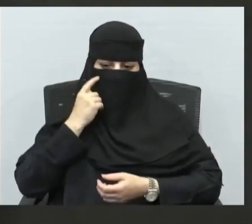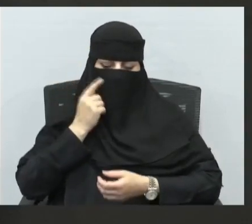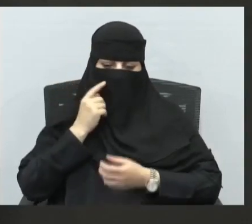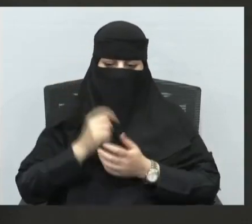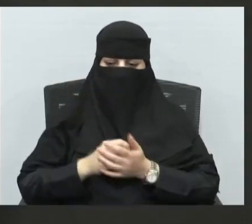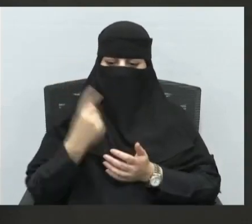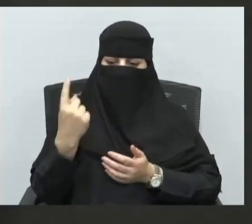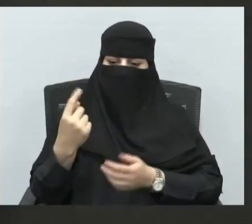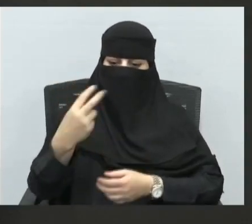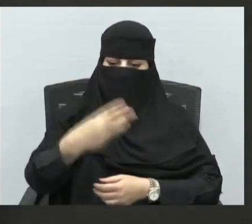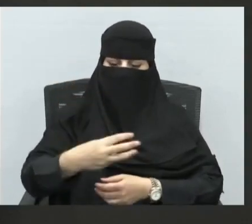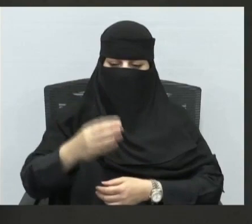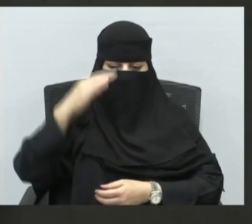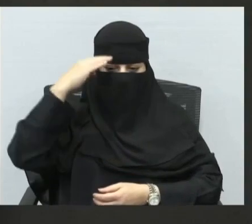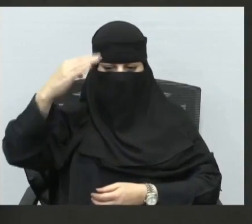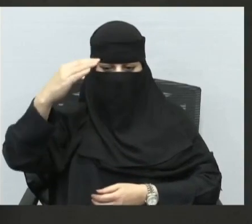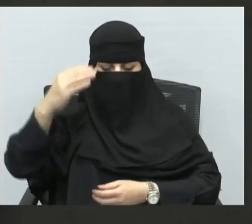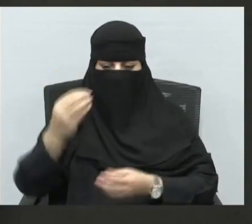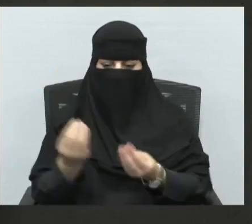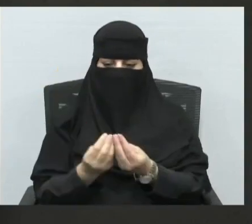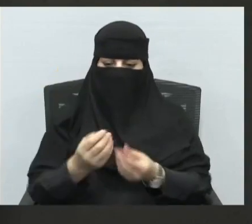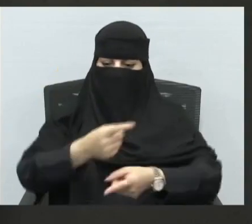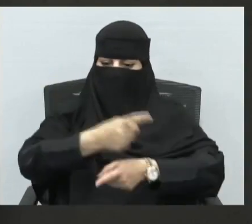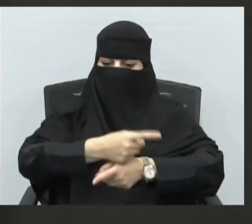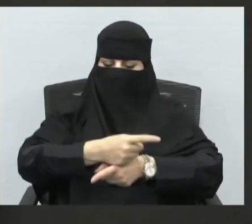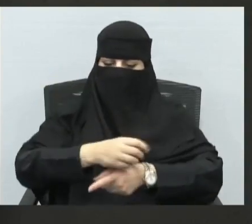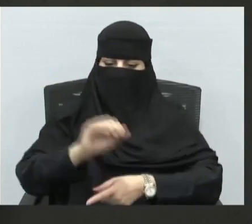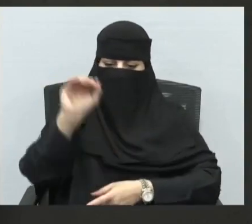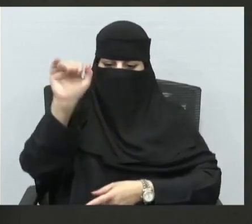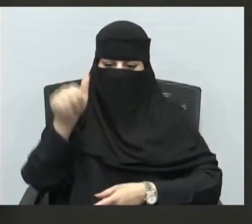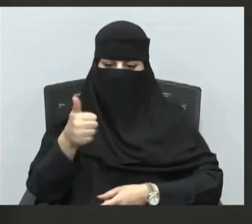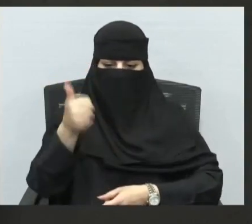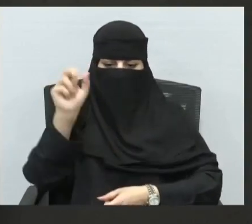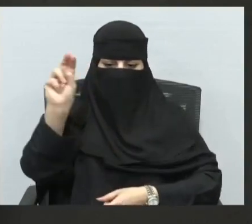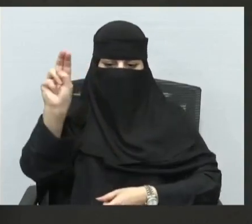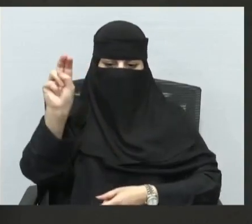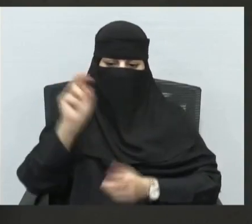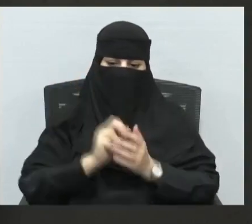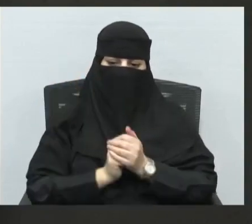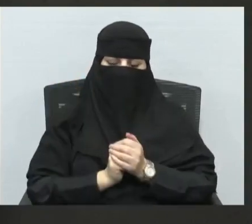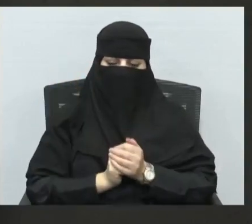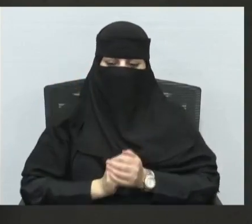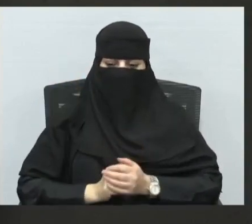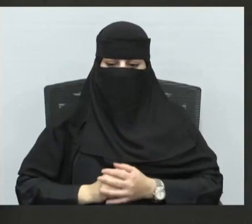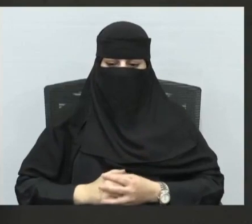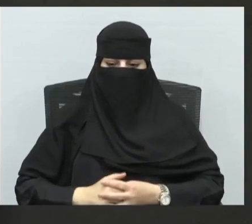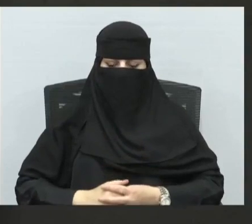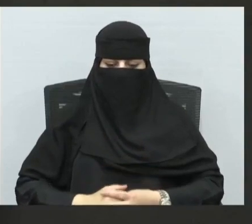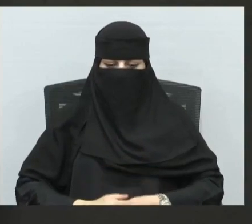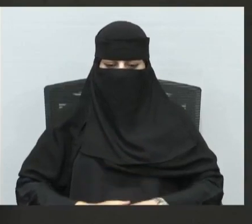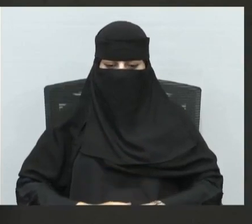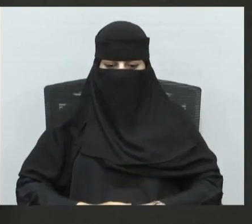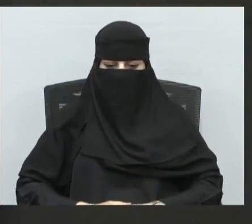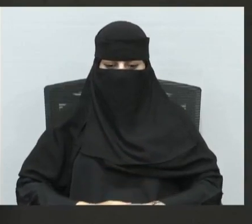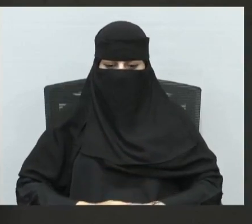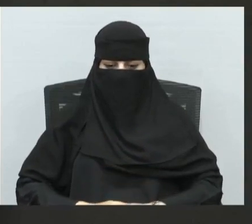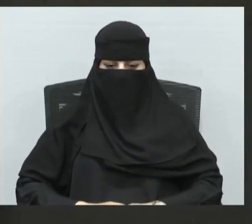الابتدائي مرحبا بكم معي انا معلمتكم حياه الزهراني وزميلتي في لغه الاشاره الاستاذه